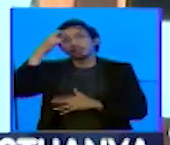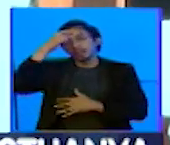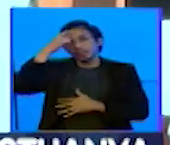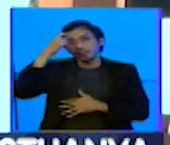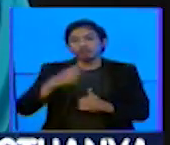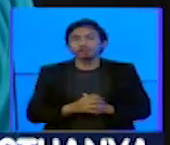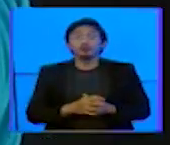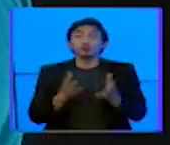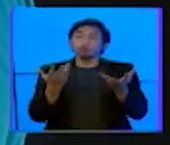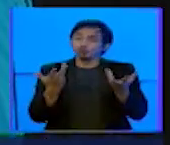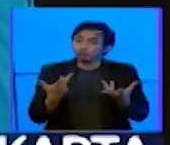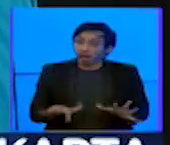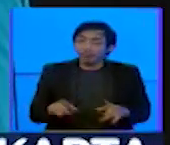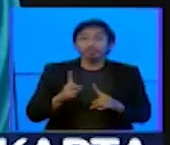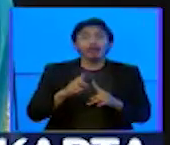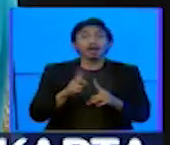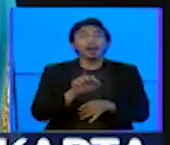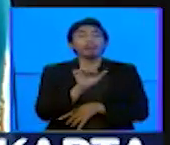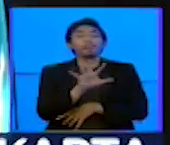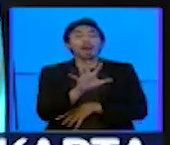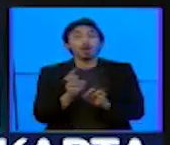dunia, 5 November lalu.